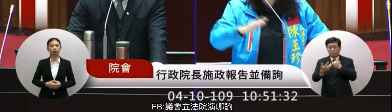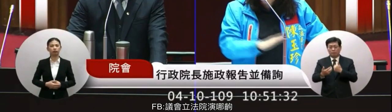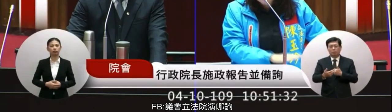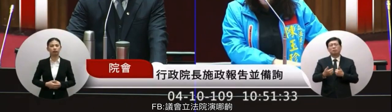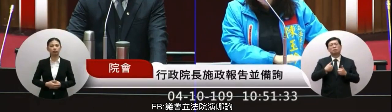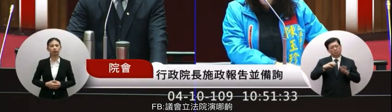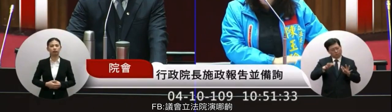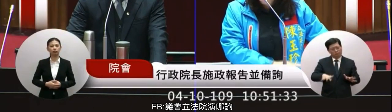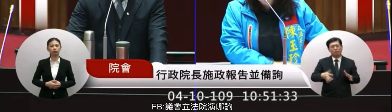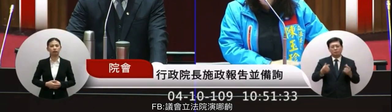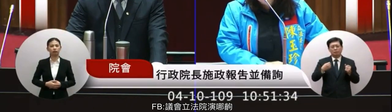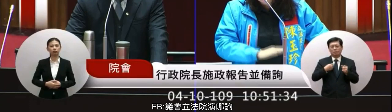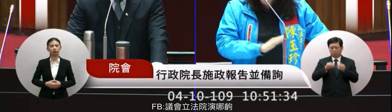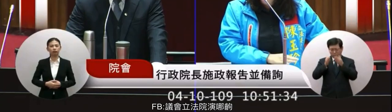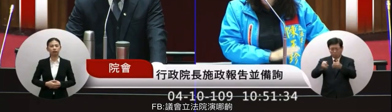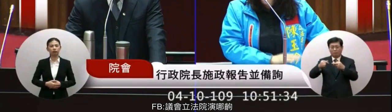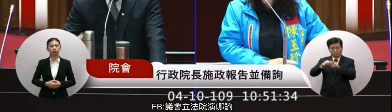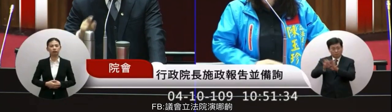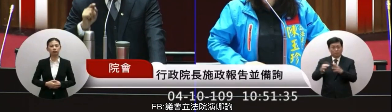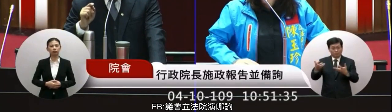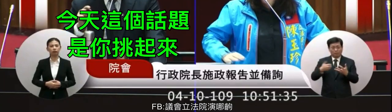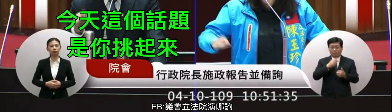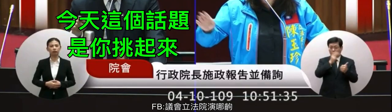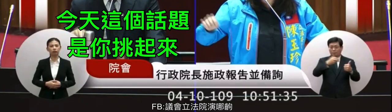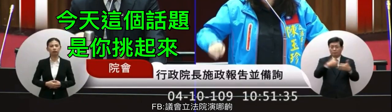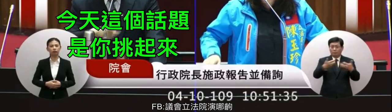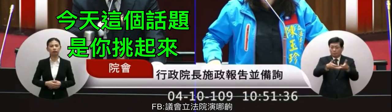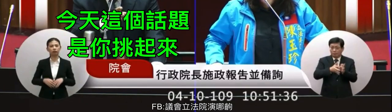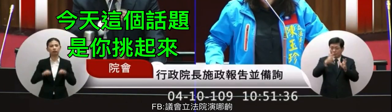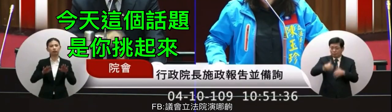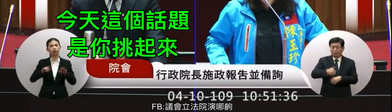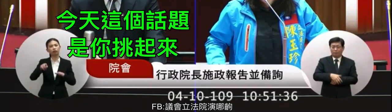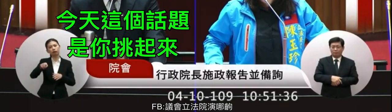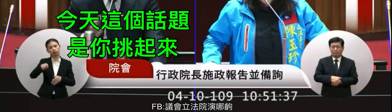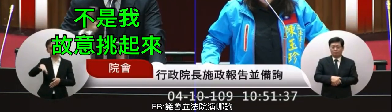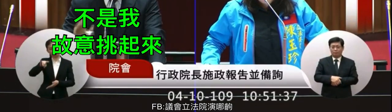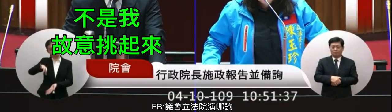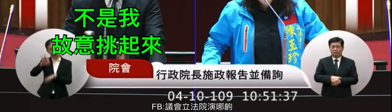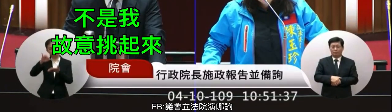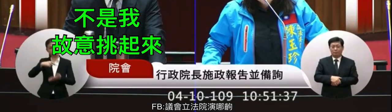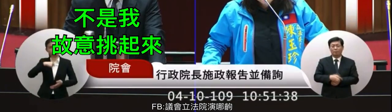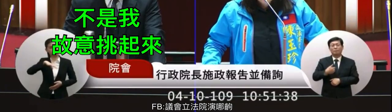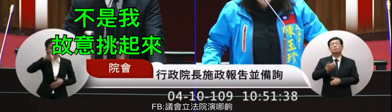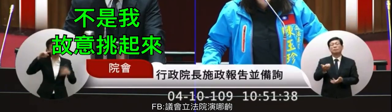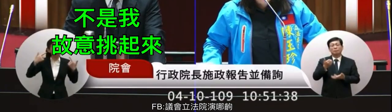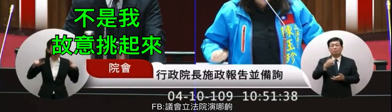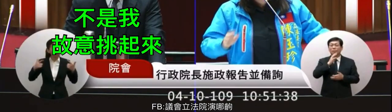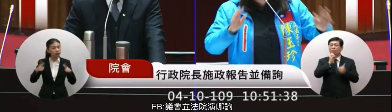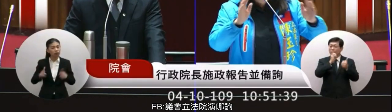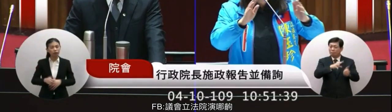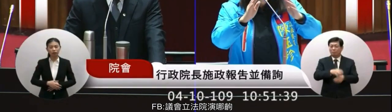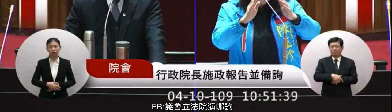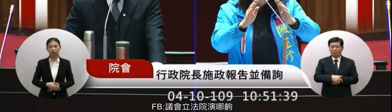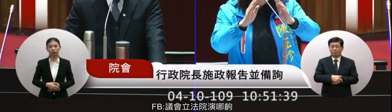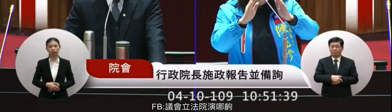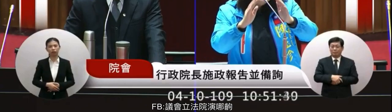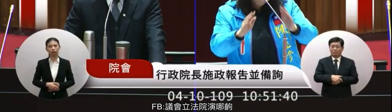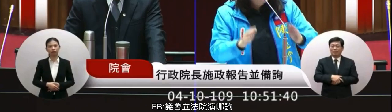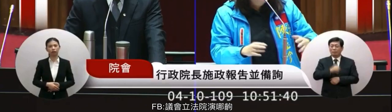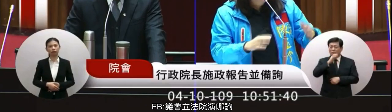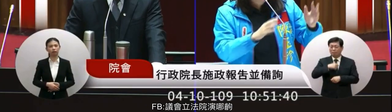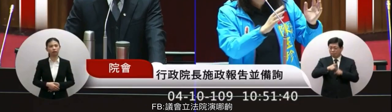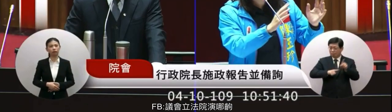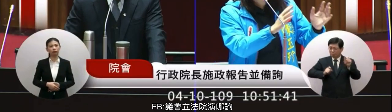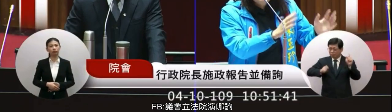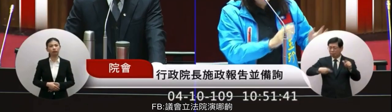院长，我今天就是一直要讲金门，我也来请交通部长上来。 今天这个话题是你挑起来，不是 我刚刚是要跟你讲，减少